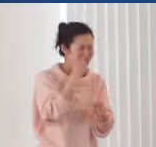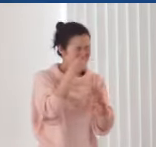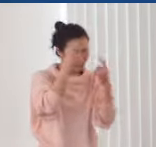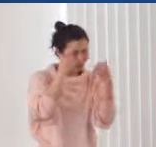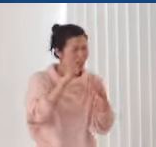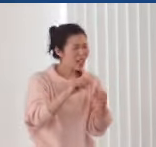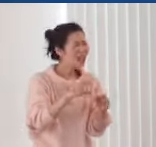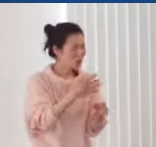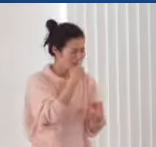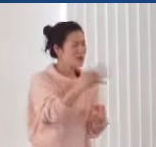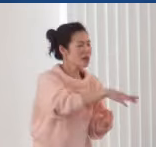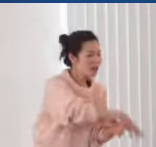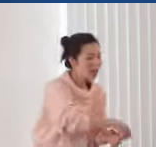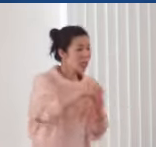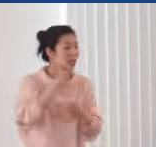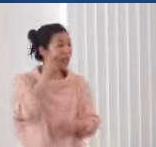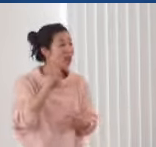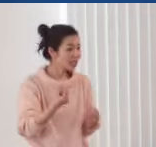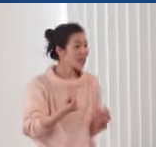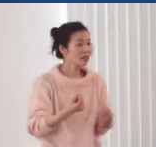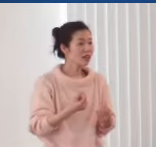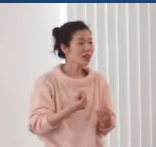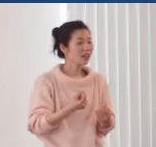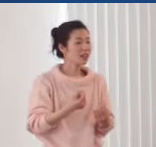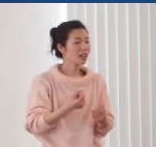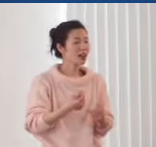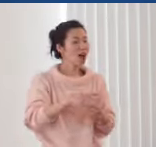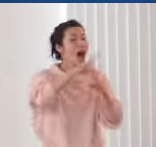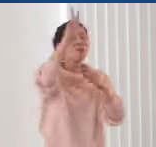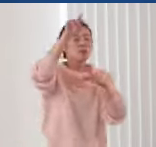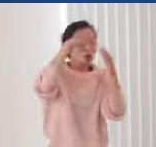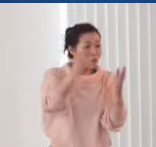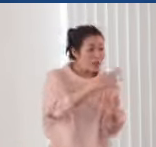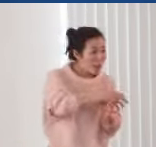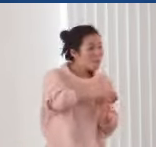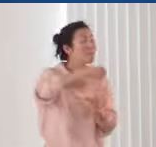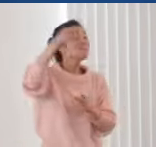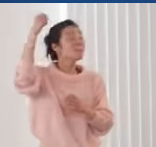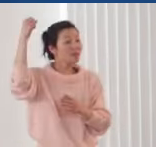ですね。感謝ですね。そうじゃなかったら私たち生きていかれません。